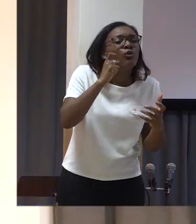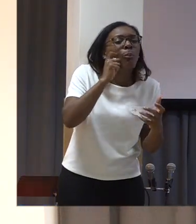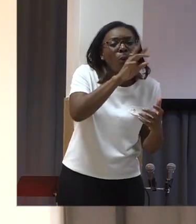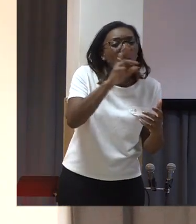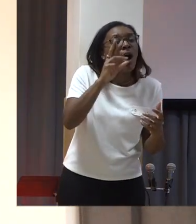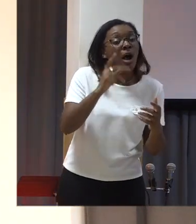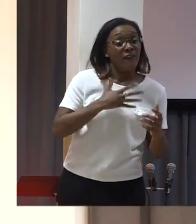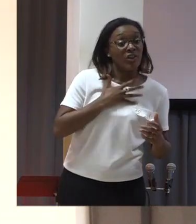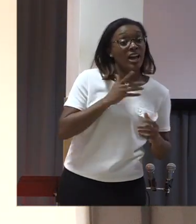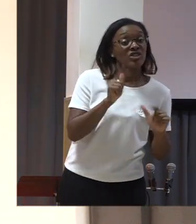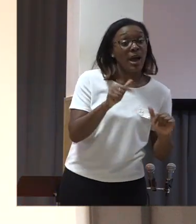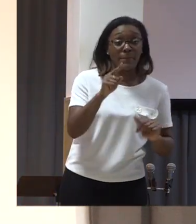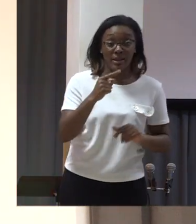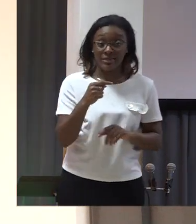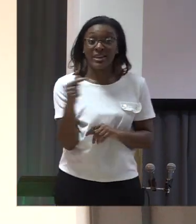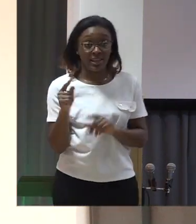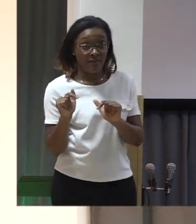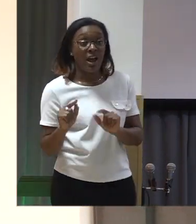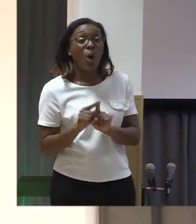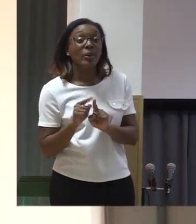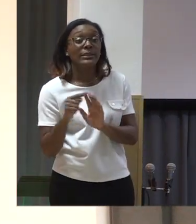te montre les inconvénients de ton choix.